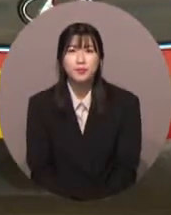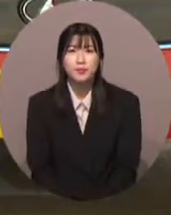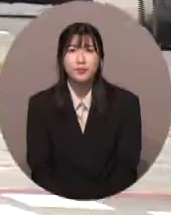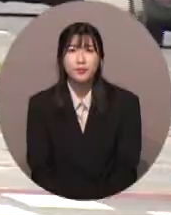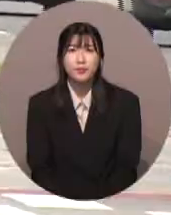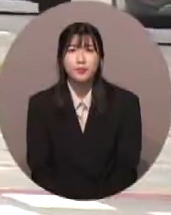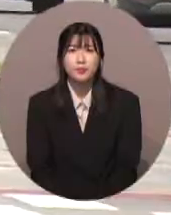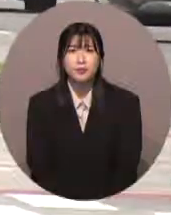전망입니다